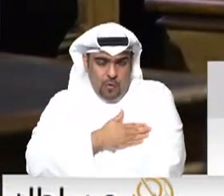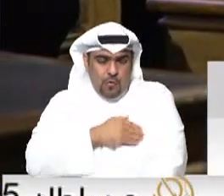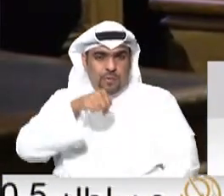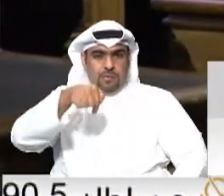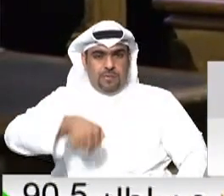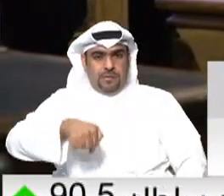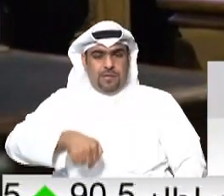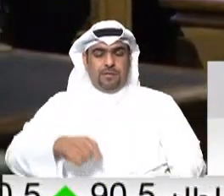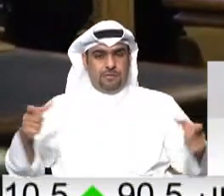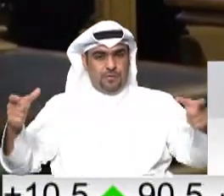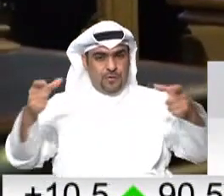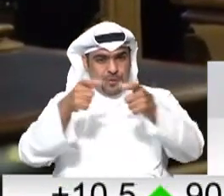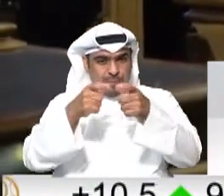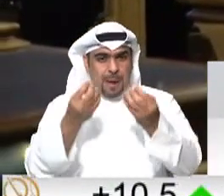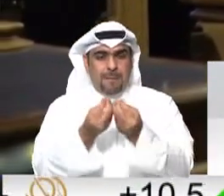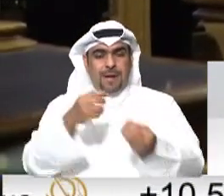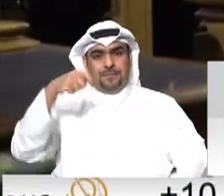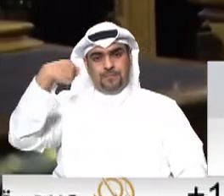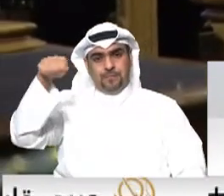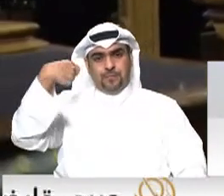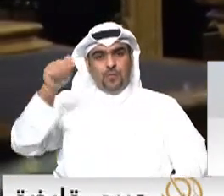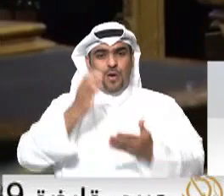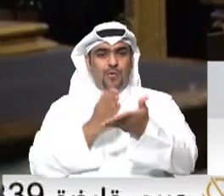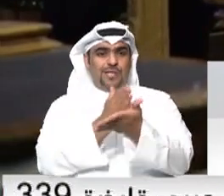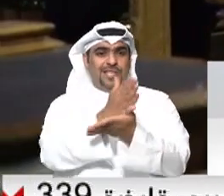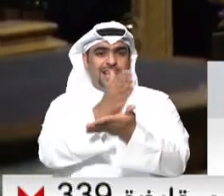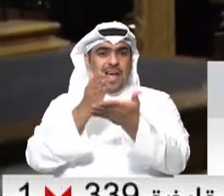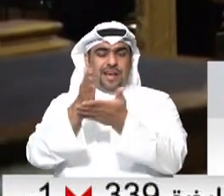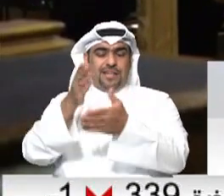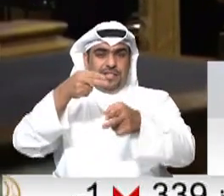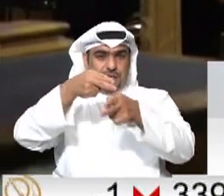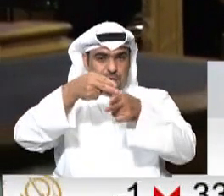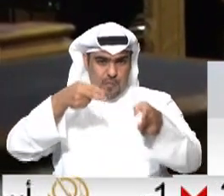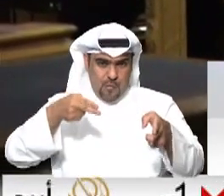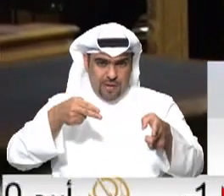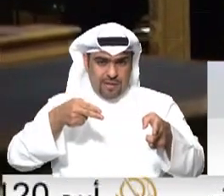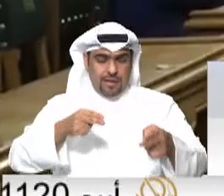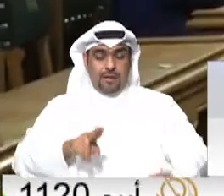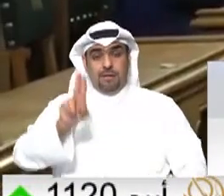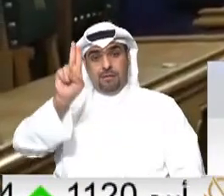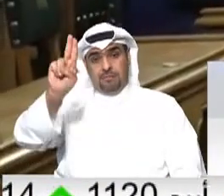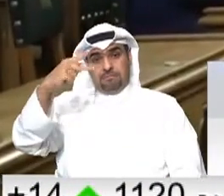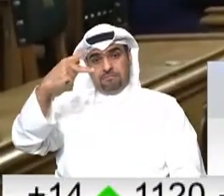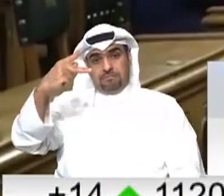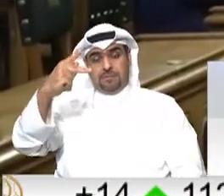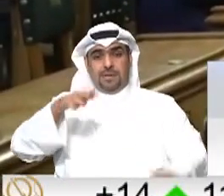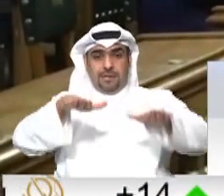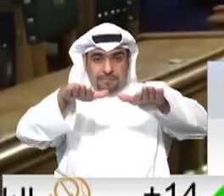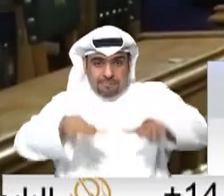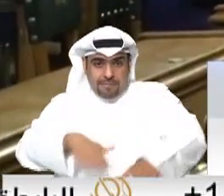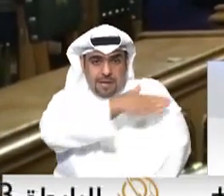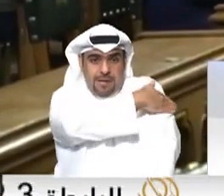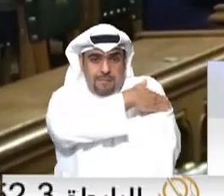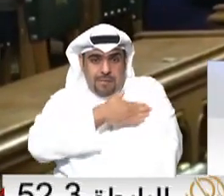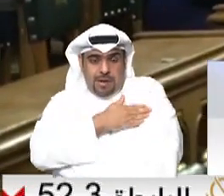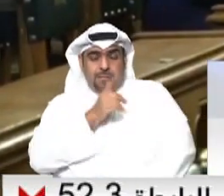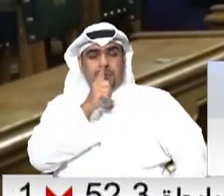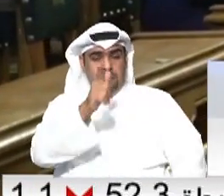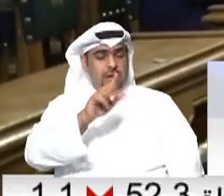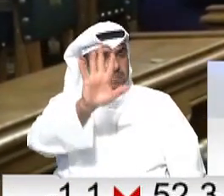وتم خلال اللقاء استعراض أواصر العلاقات التاريخية الوثيقة بين دولة الكويت والمملكة المتحدة